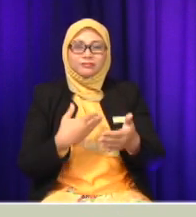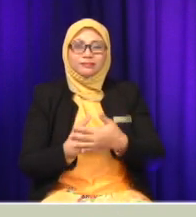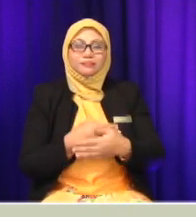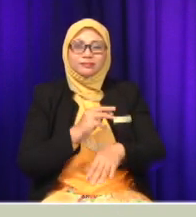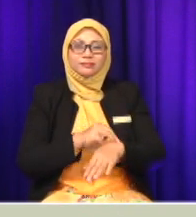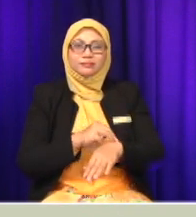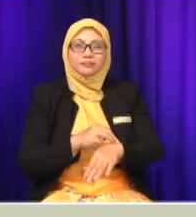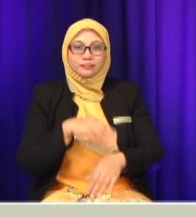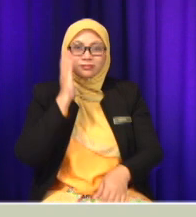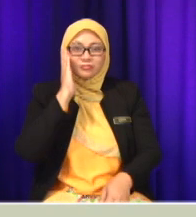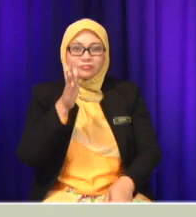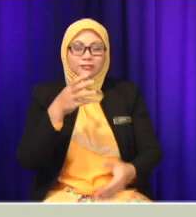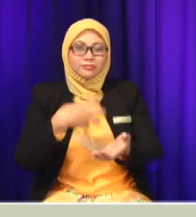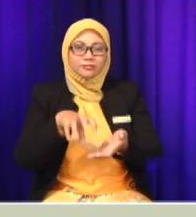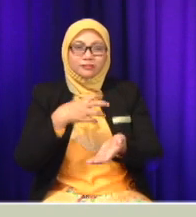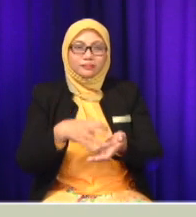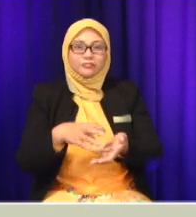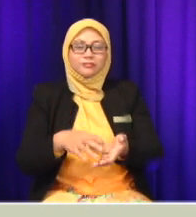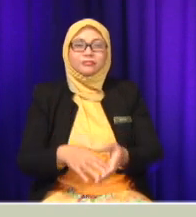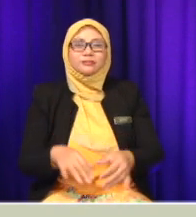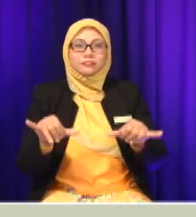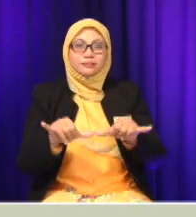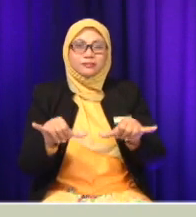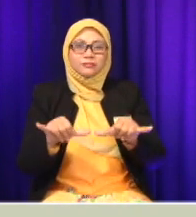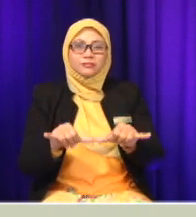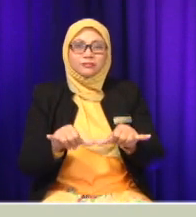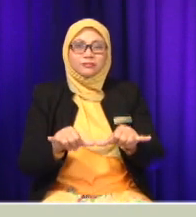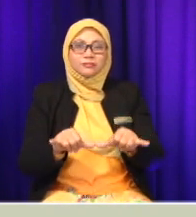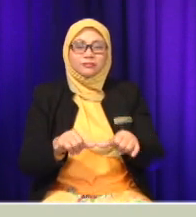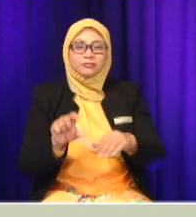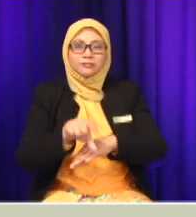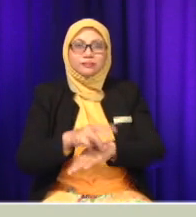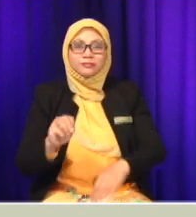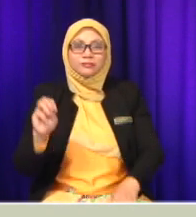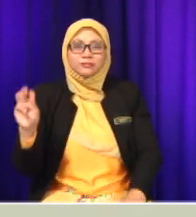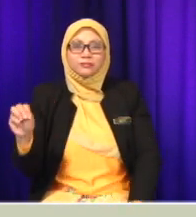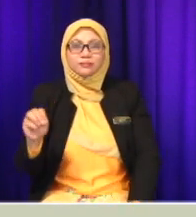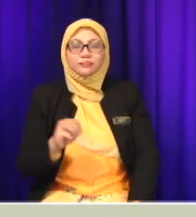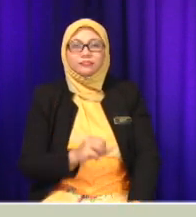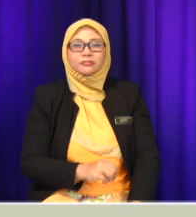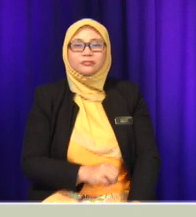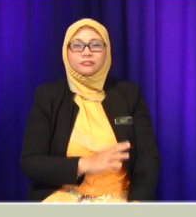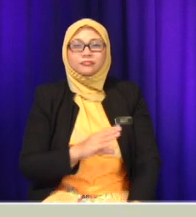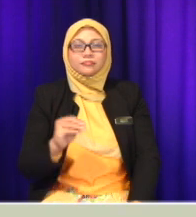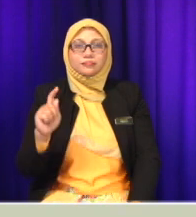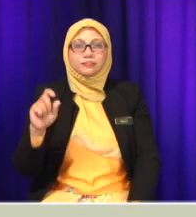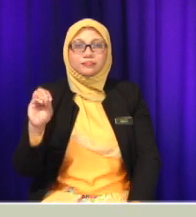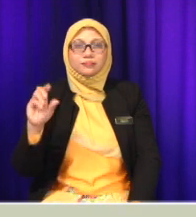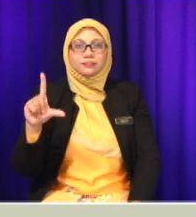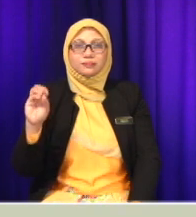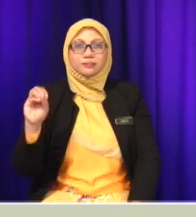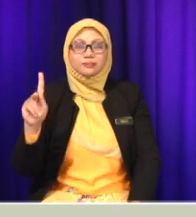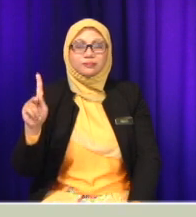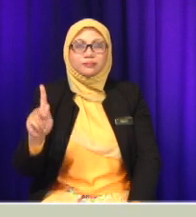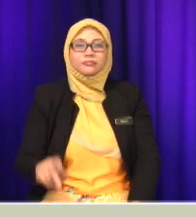kita mengukur menggunakan mikrometer tolok dail dan juga Angkup Vir Ok seterusnya kita menguji